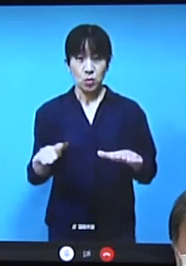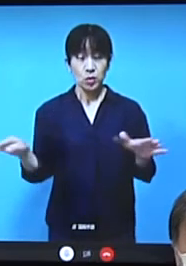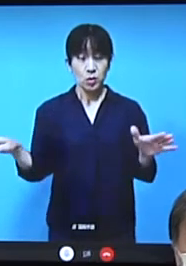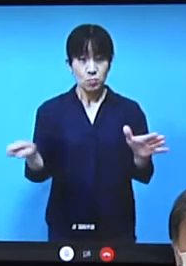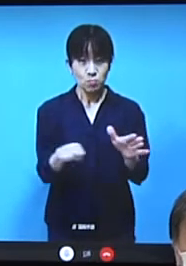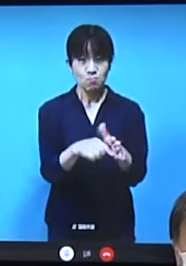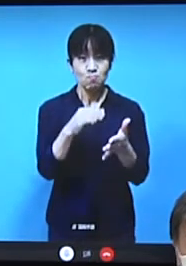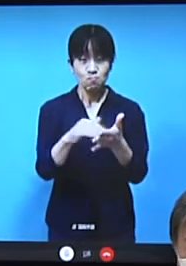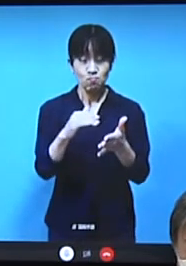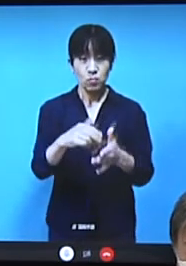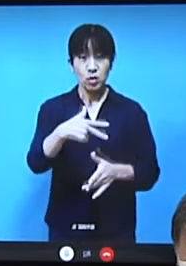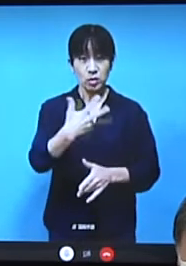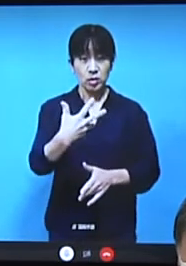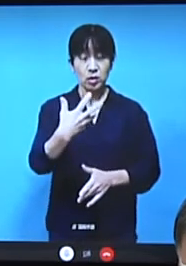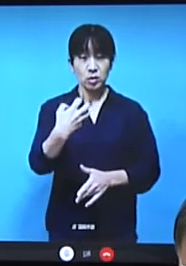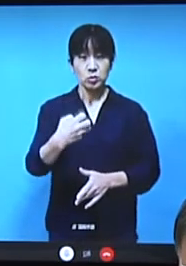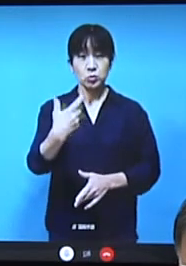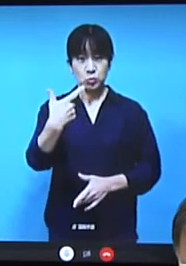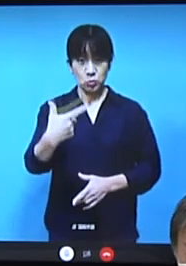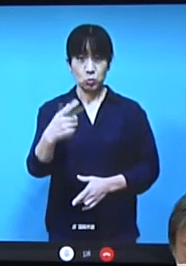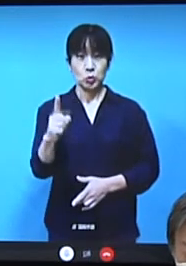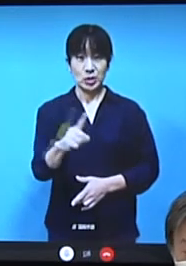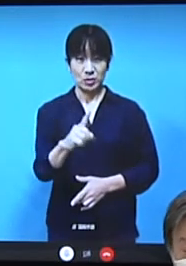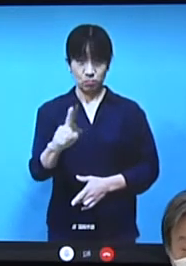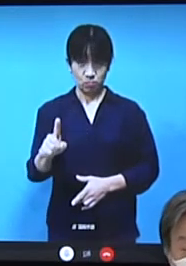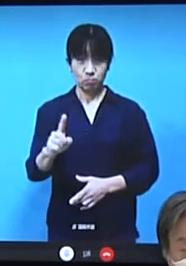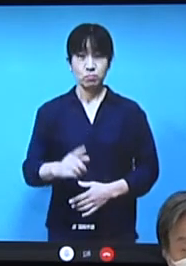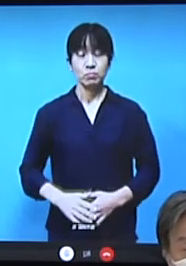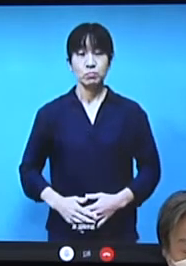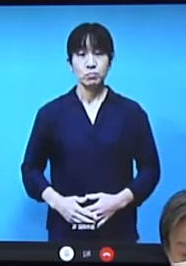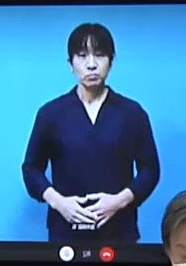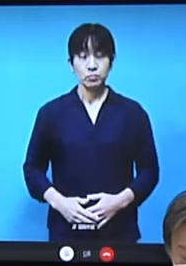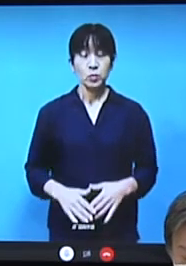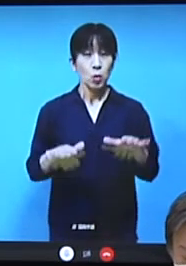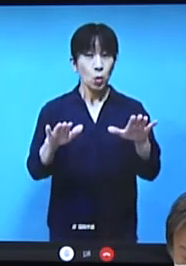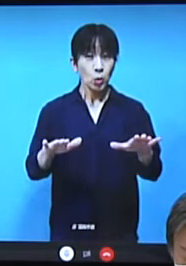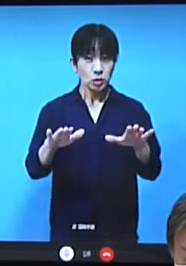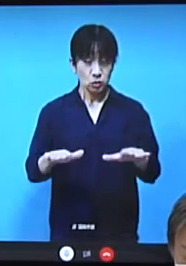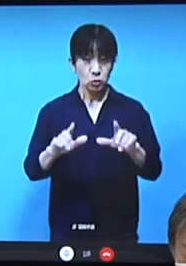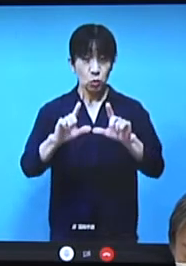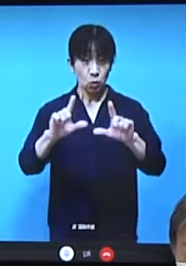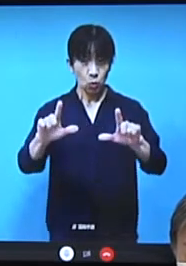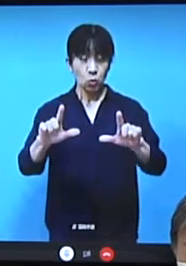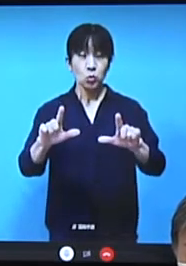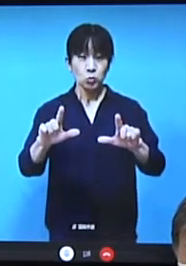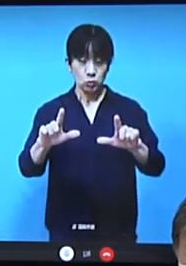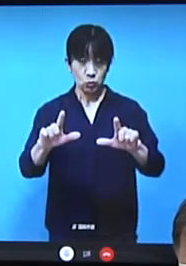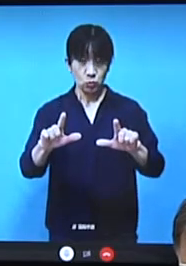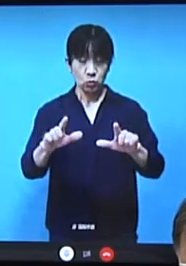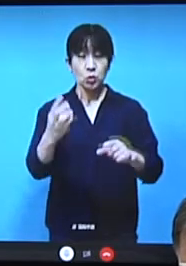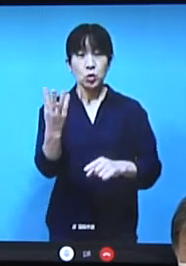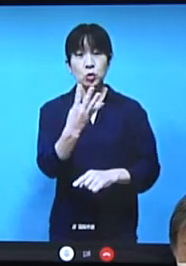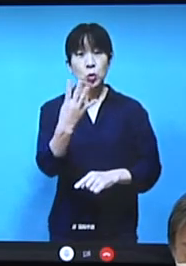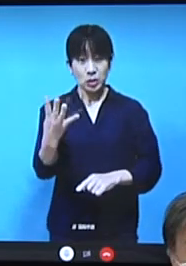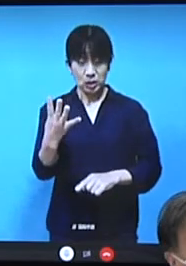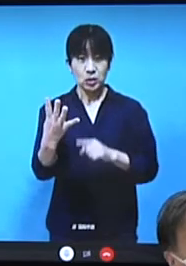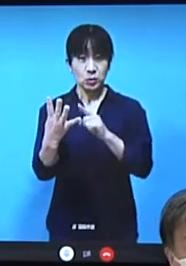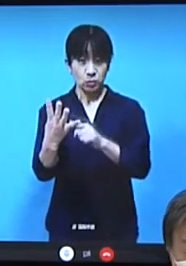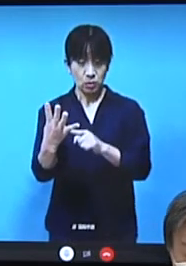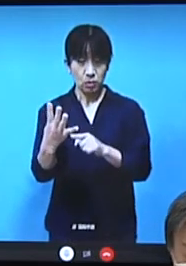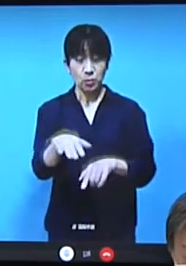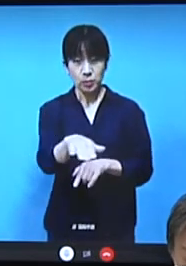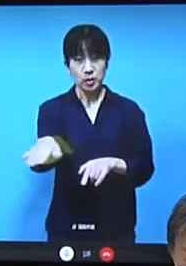では786名になります。本日、報告させていただく4名の方は、皆さ